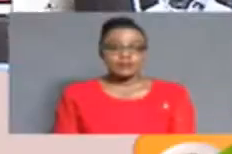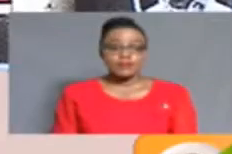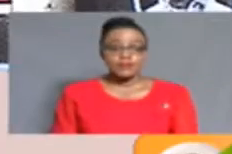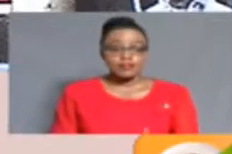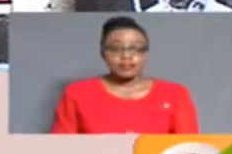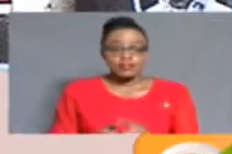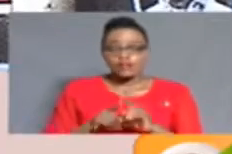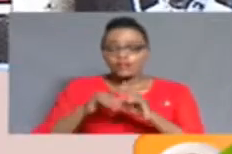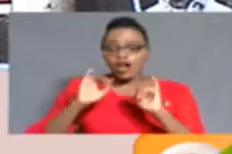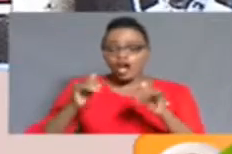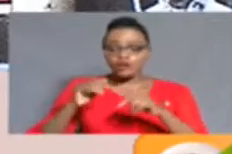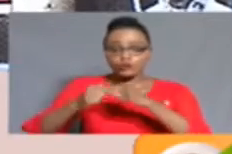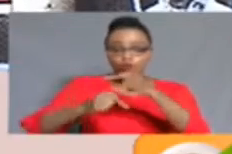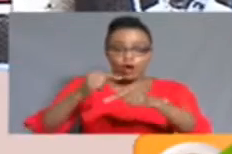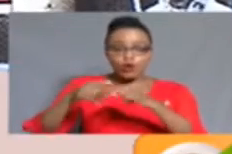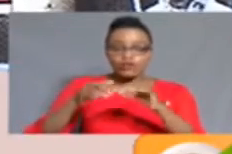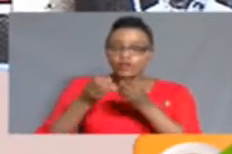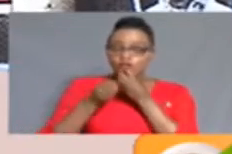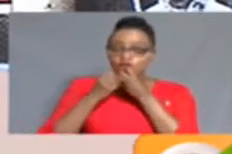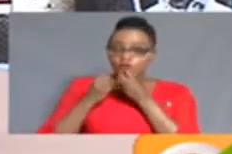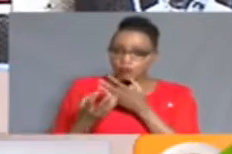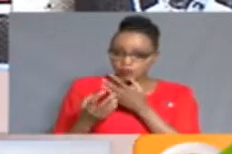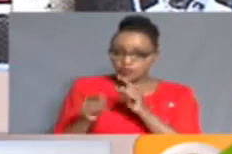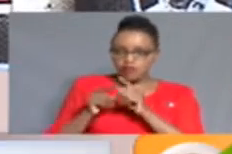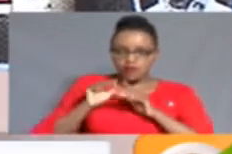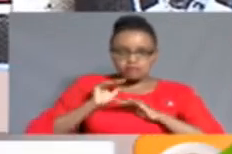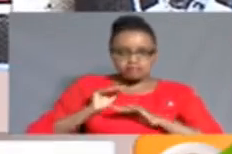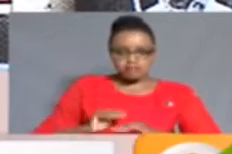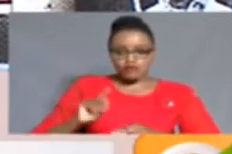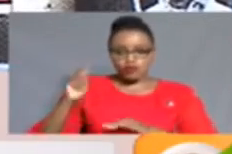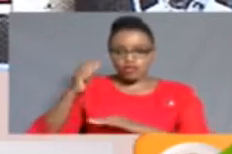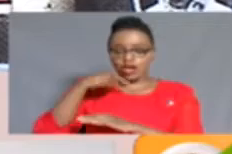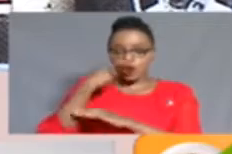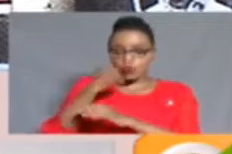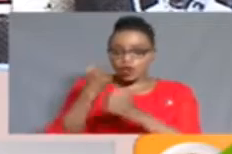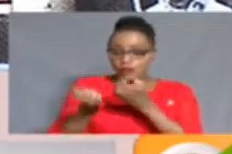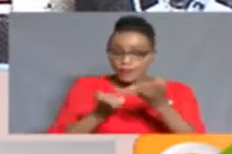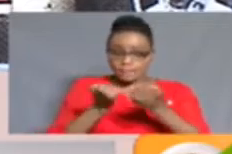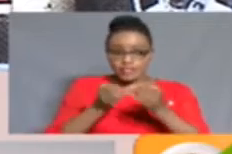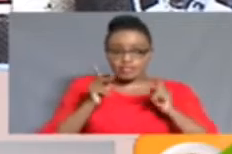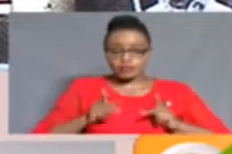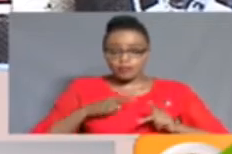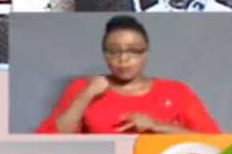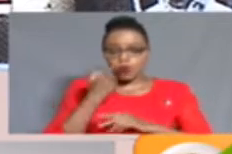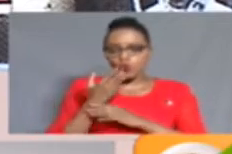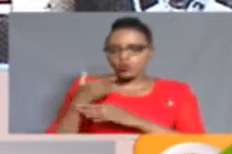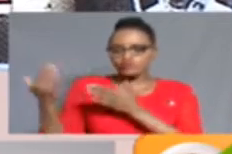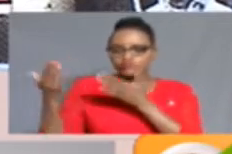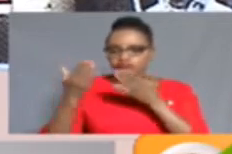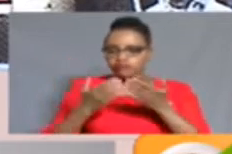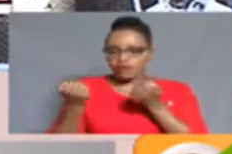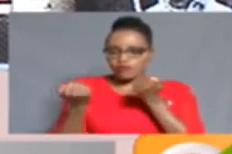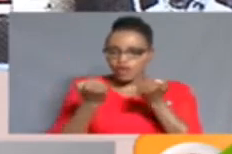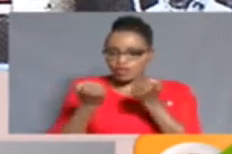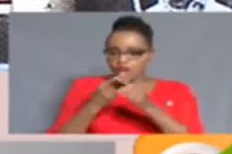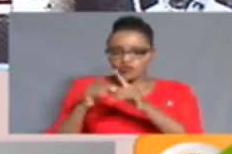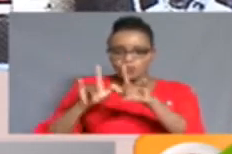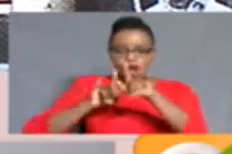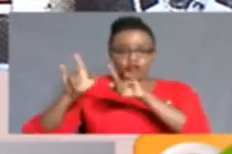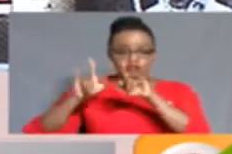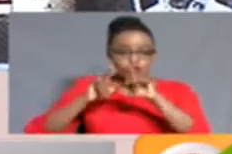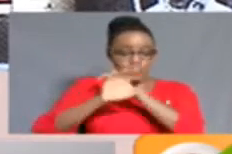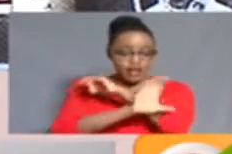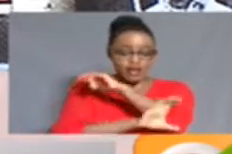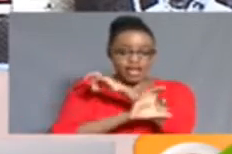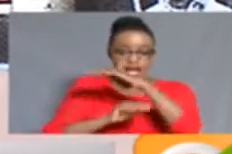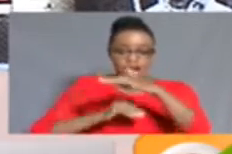Na Nipashe inaendelea na taarifa kwamba imekuwa afueni kubwa kwa Wakenya na wafanyabiashara wanaoagiza magari kutoka nchi za ngambo baada ya Wizara